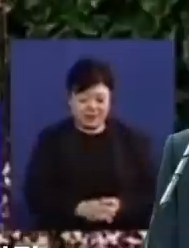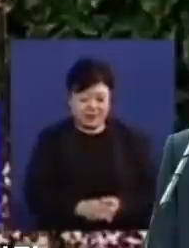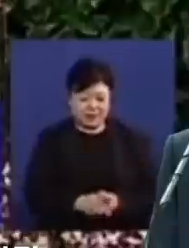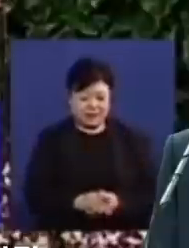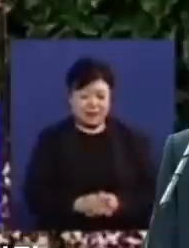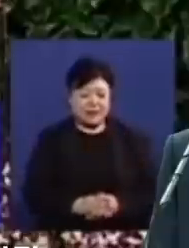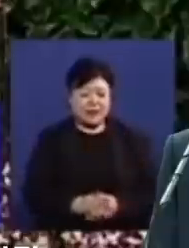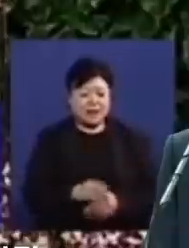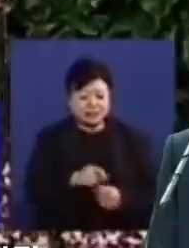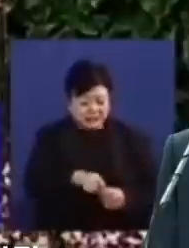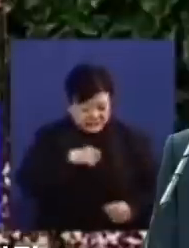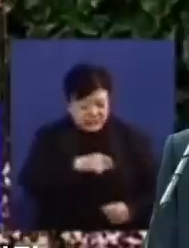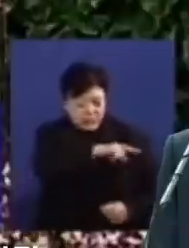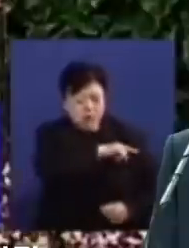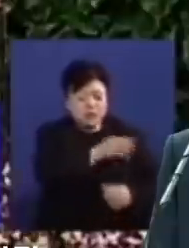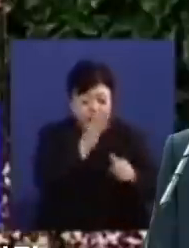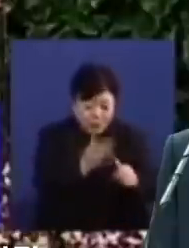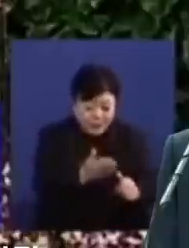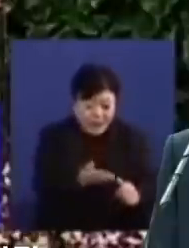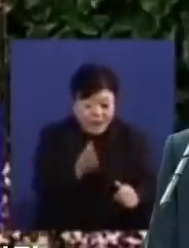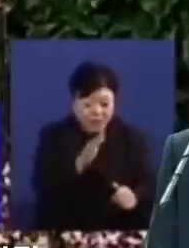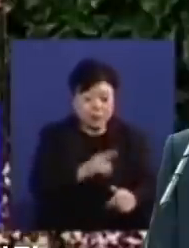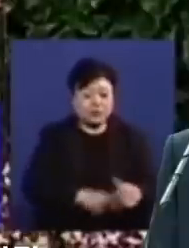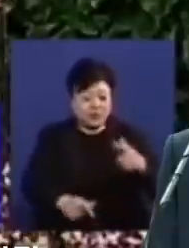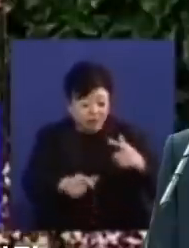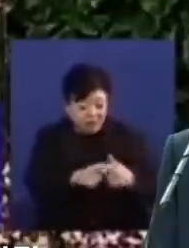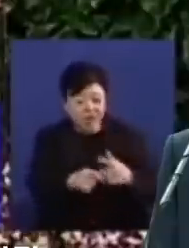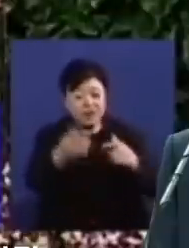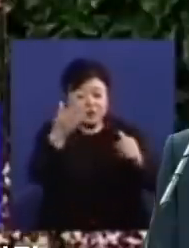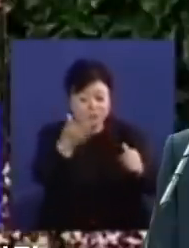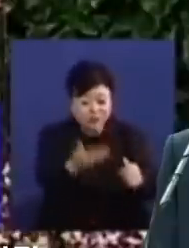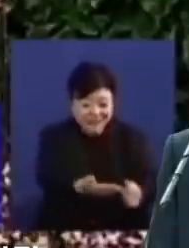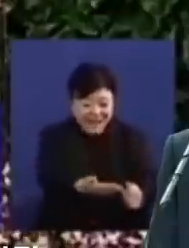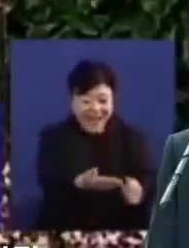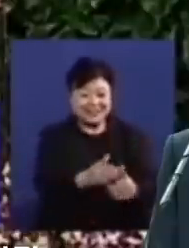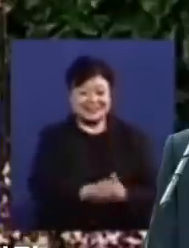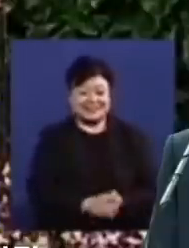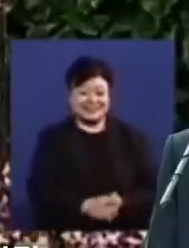그의 나라와 그의 일을 구하라. 그러면 이 모든 것을 너희에게 더하시리라.